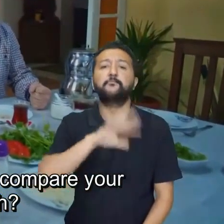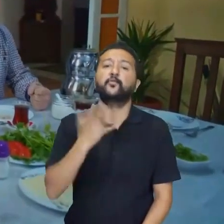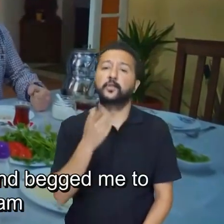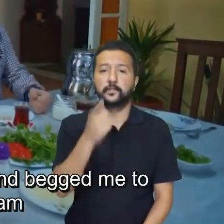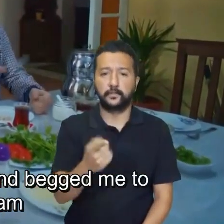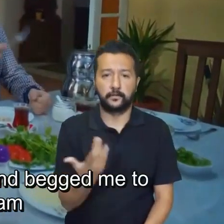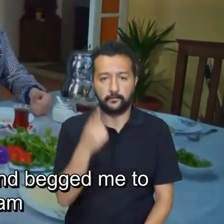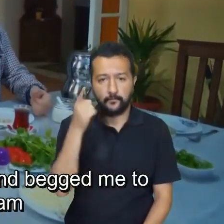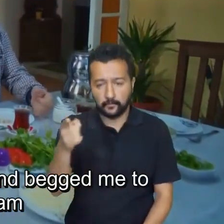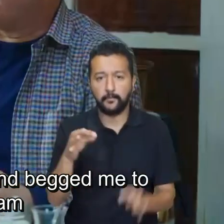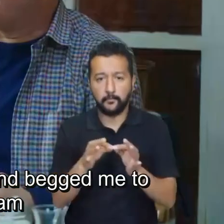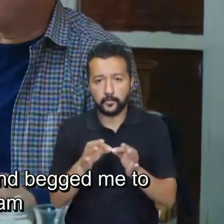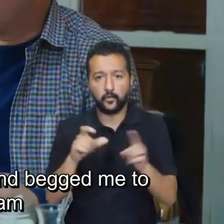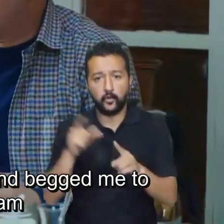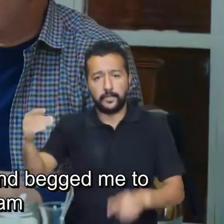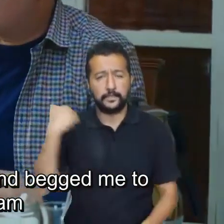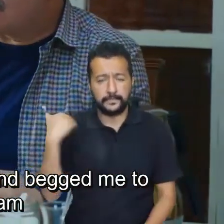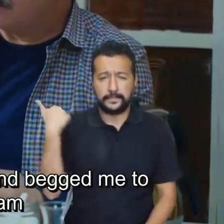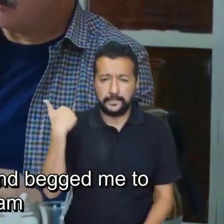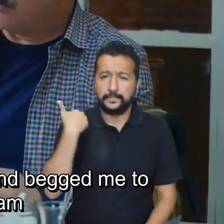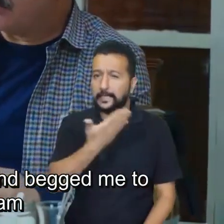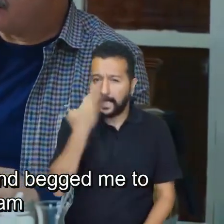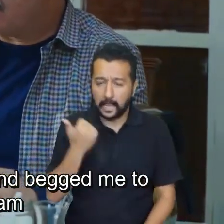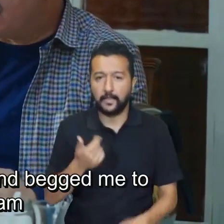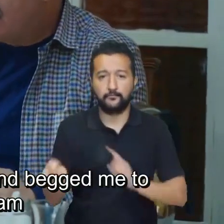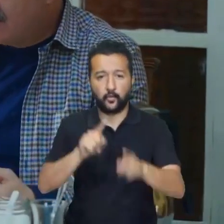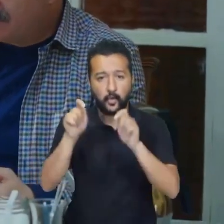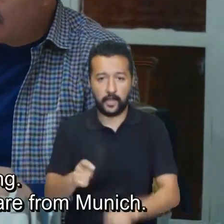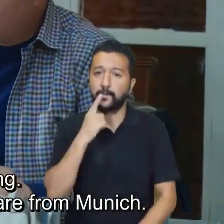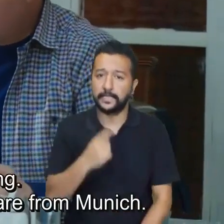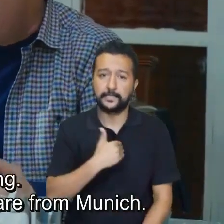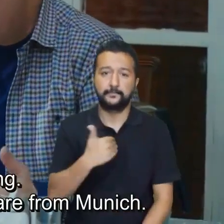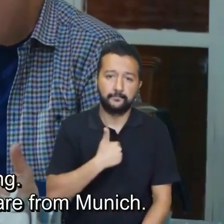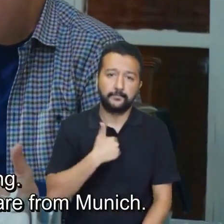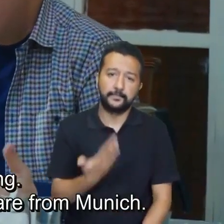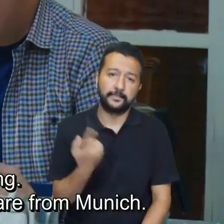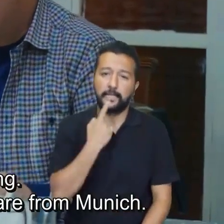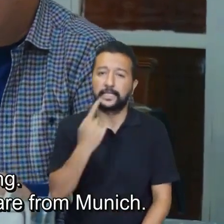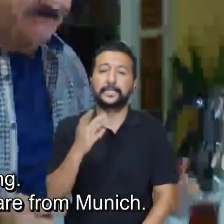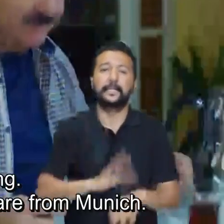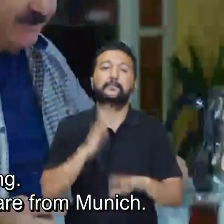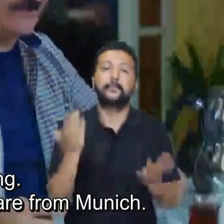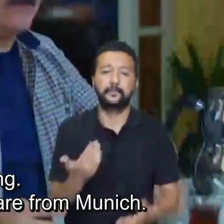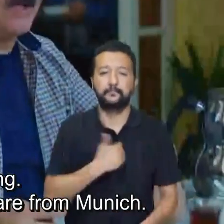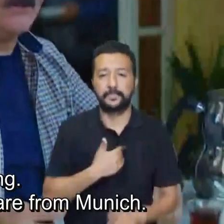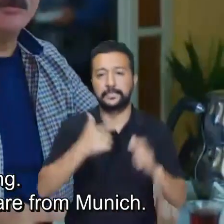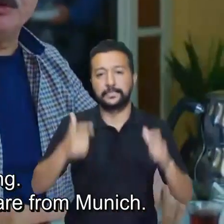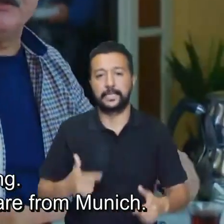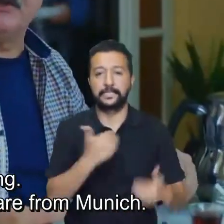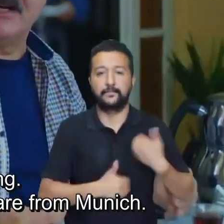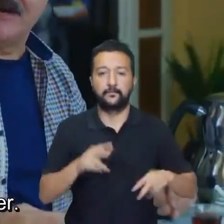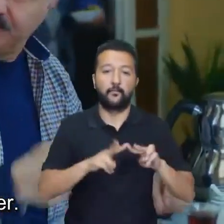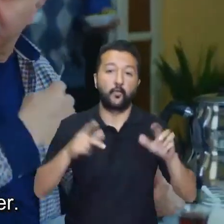ha. Bir ara Borussia Dortmund yalvardı ben gel takımın başına geç diye de. Ben şey yapmadım yani, biz şehre